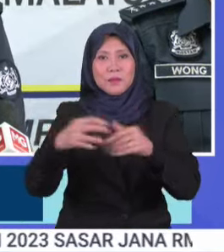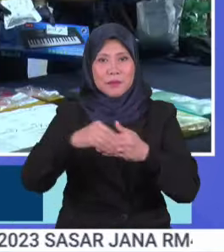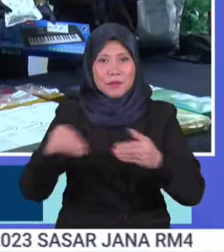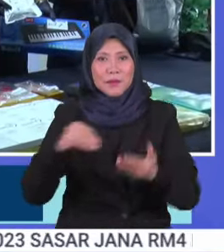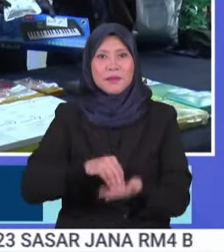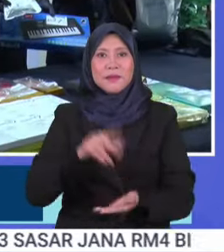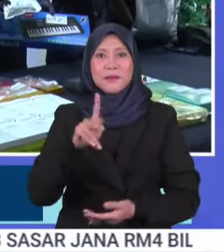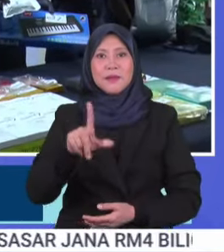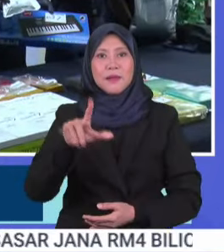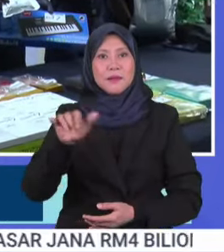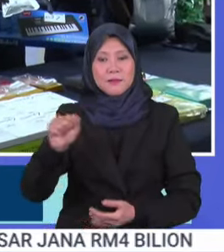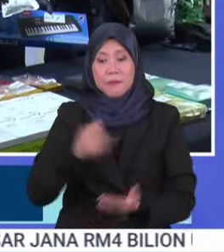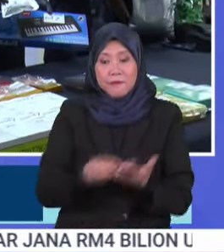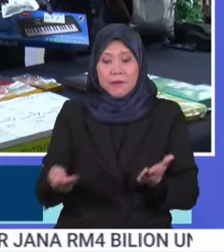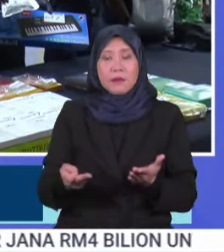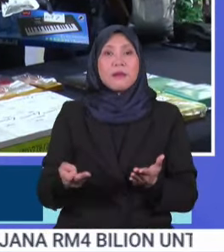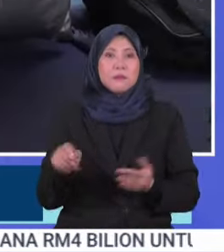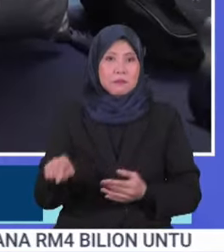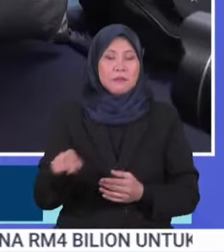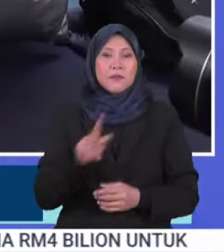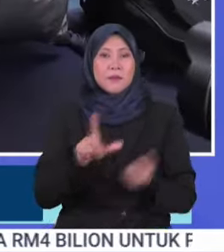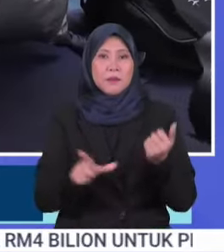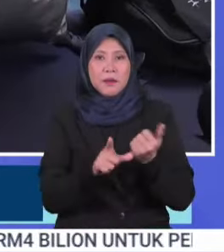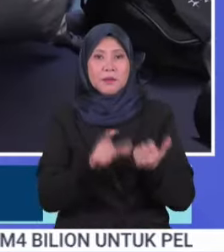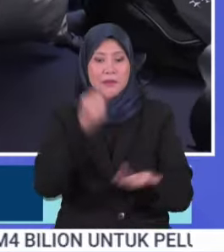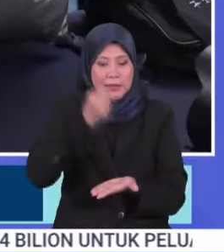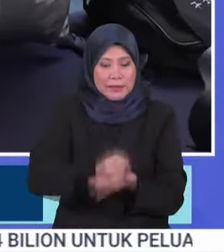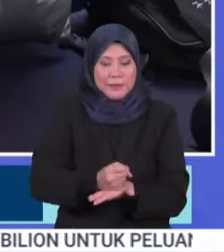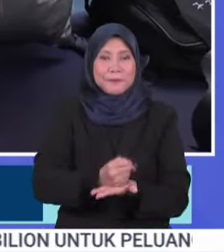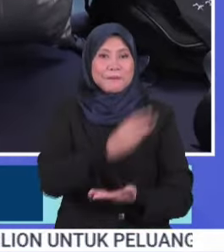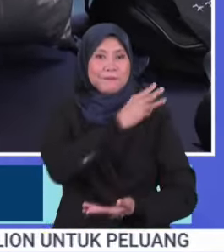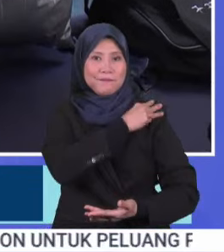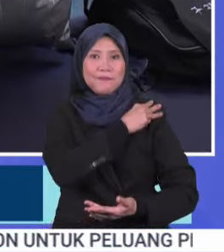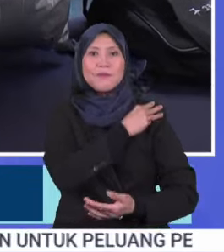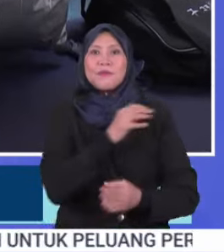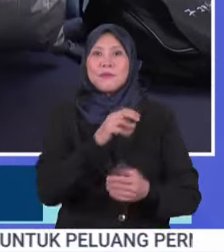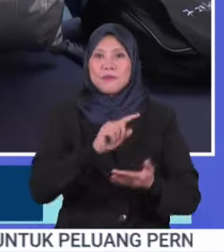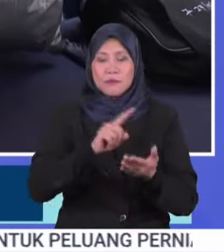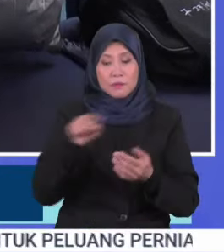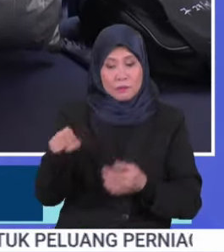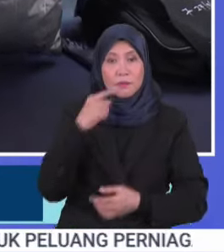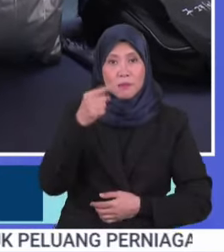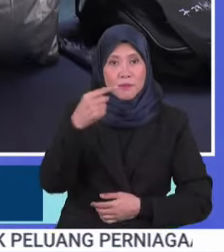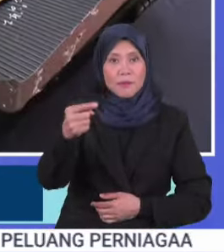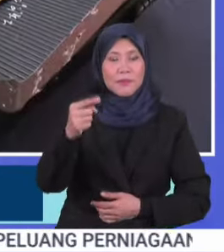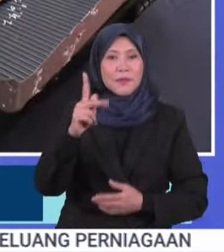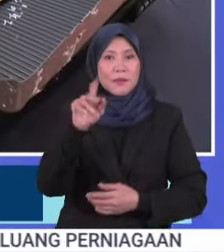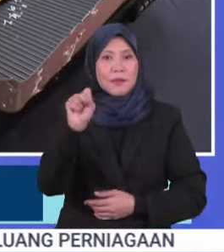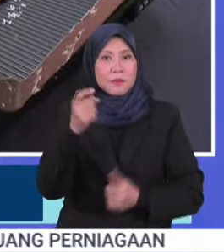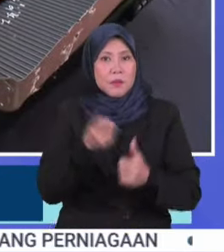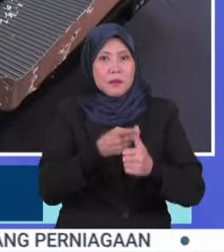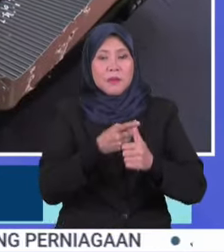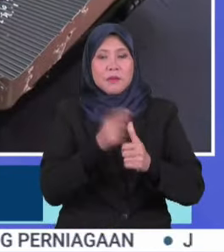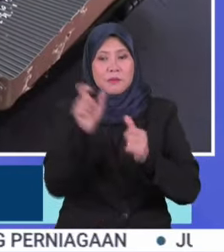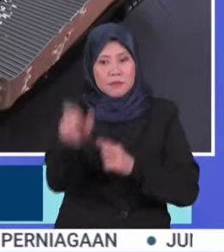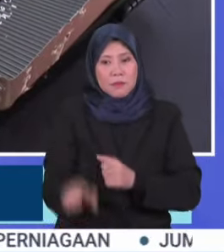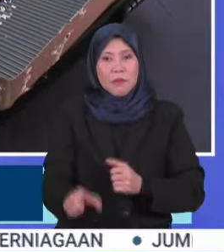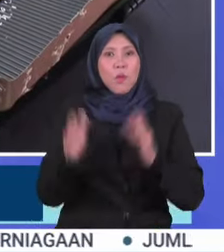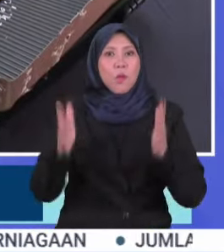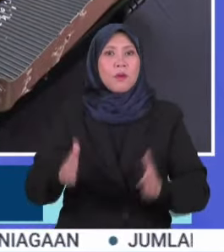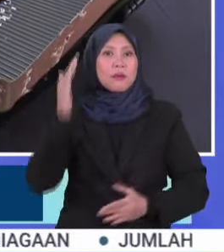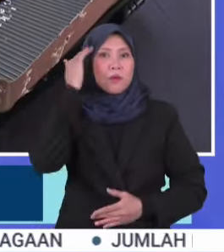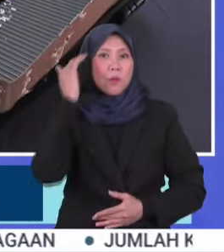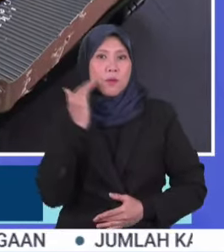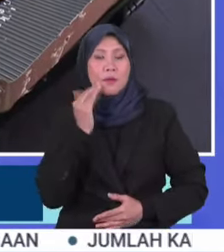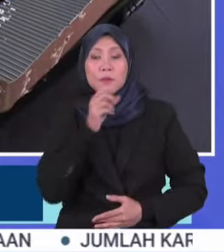di KLIA gagal. Timbalan Ketua Pengarah Kastam Penguatkuasaan Pematuhan berkata, kes pertama melibatkan seorang warga Korea